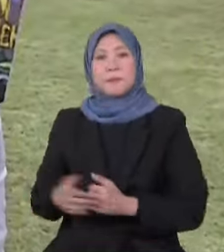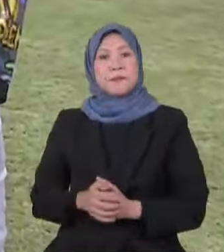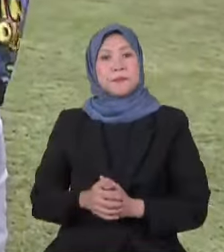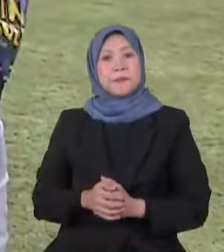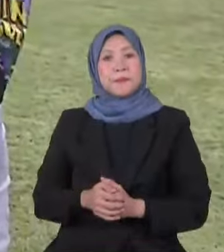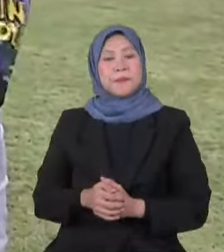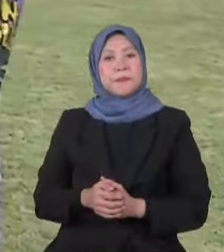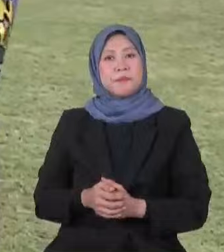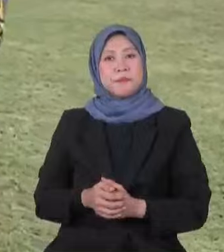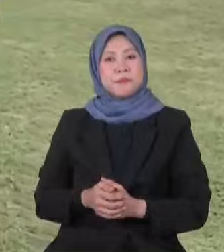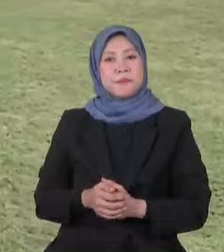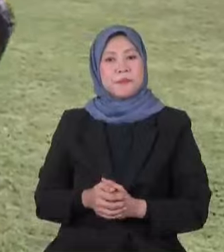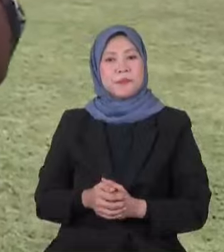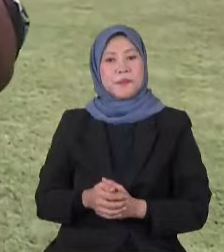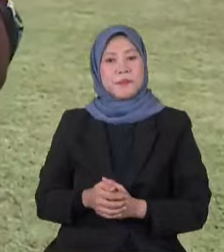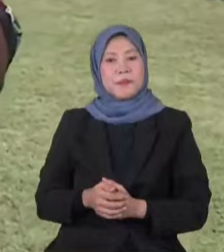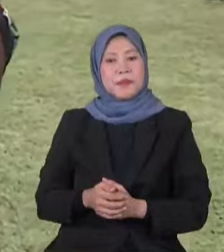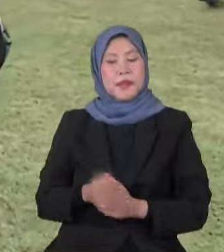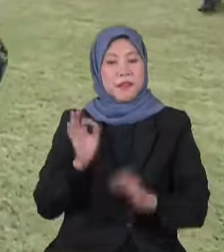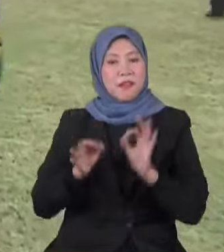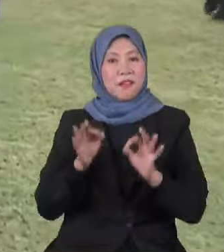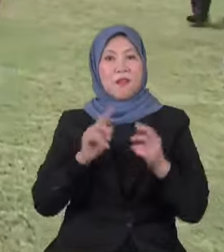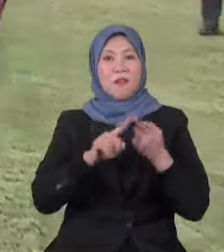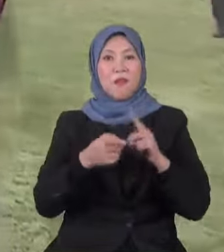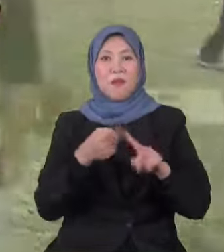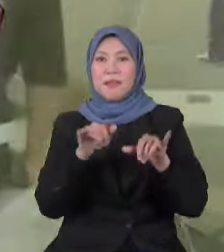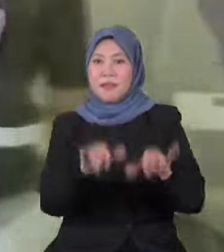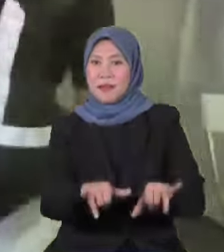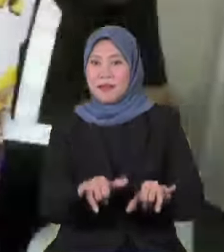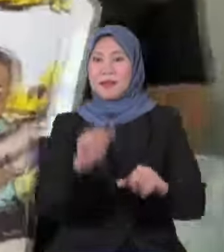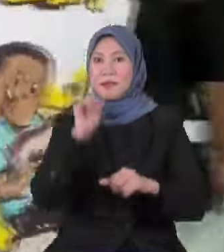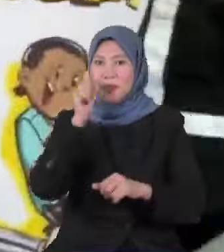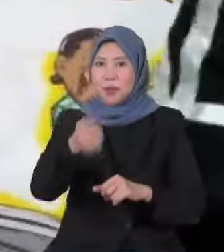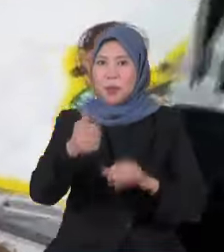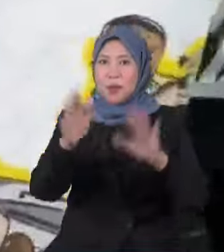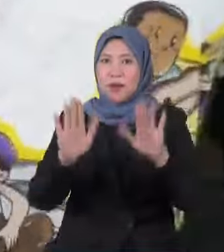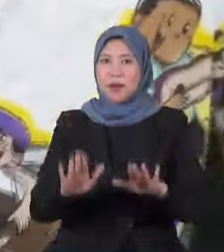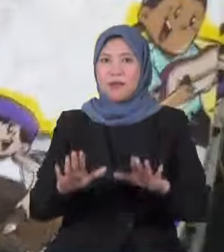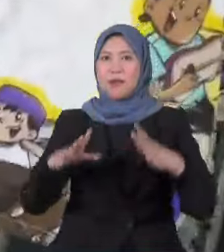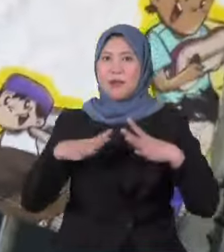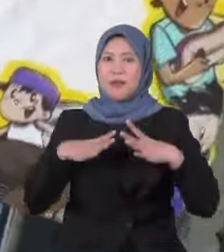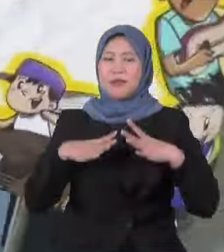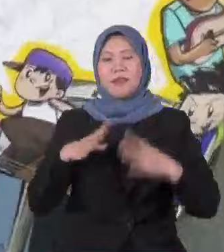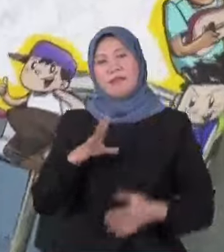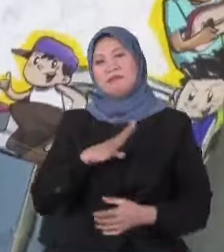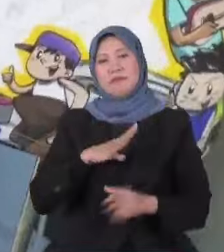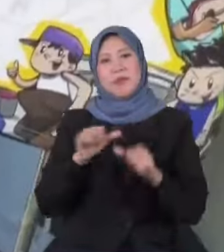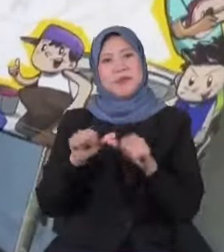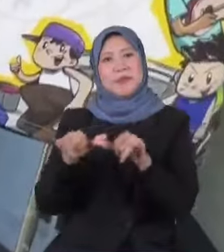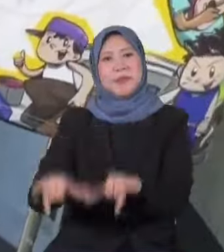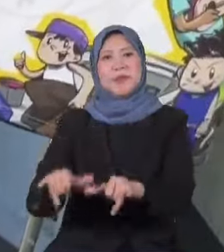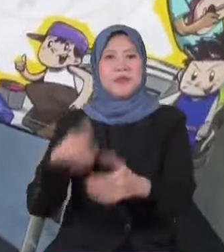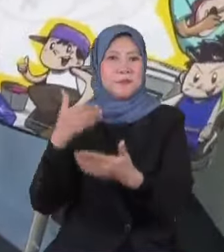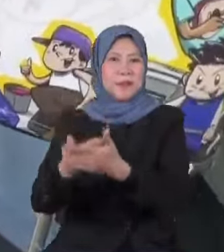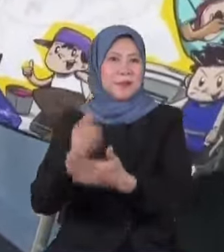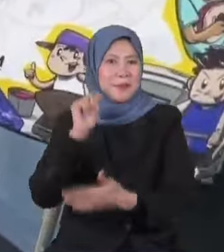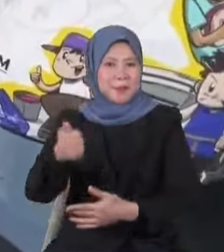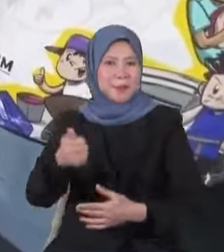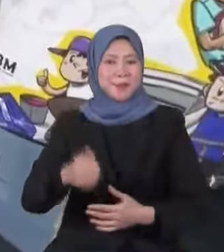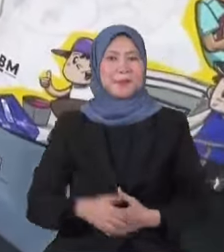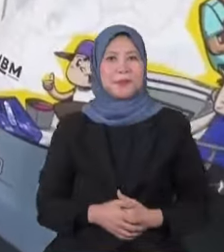tapi mungkin sampai petang ni tapi kalau kawan-kawan ajak sampai besok insya-Allah boleh sebab besok pun hari Ahad dah cuti kan. Masih ada masa